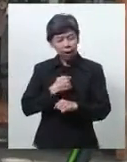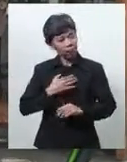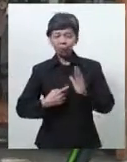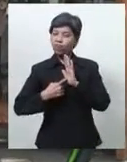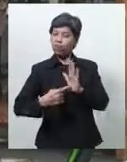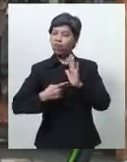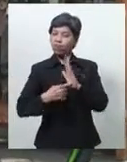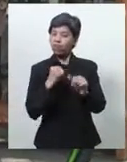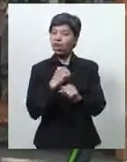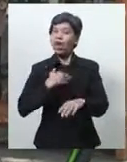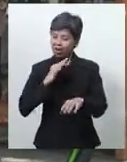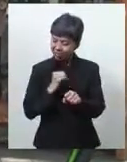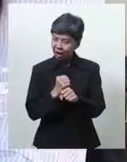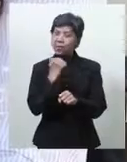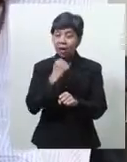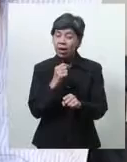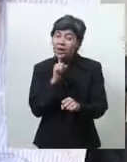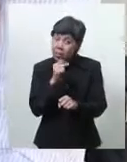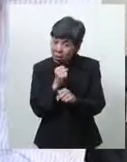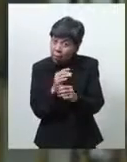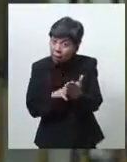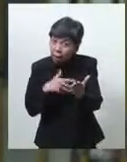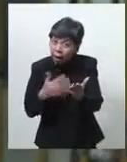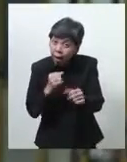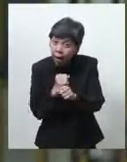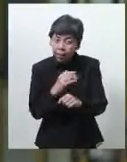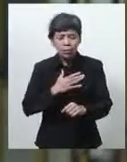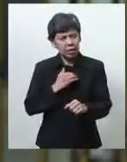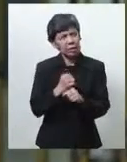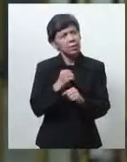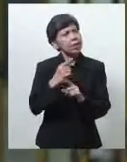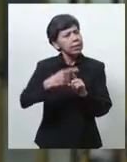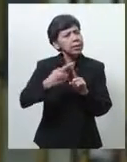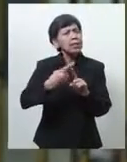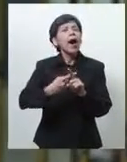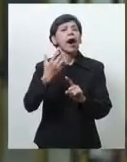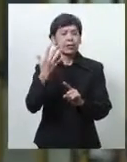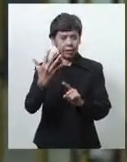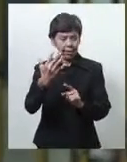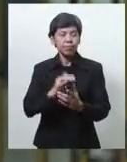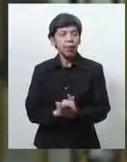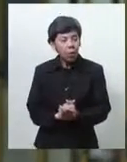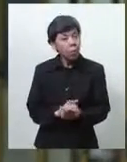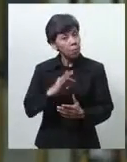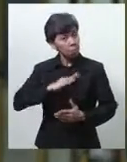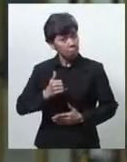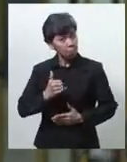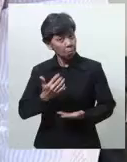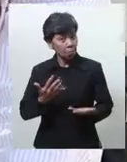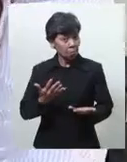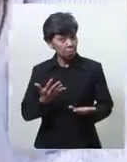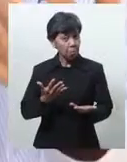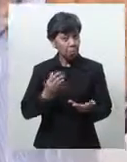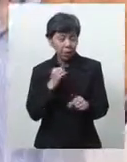ก็ทำให้เขาเห็นว่าเราจะทำได้เหมือนกัน ทำมานานหรือยังคะ ตรงนี้ที่ตรงนี้ผมทำได้ประมาณ5เดือนครับครับ ฟีดแบ็กเป็นยังไงบ้